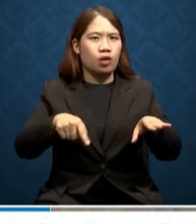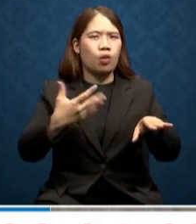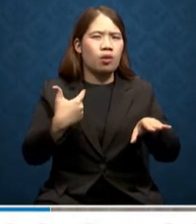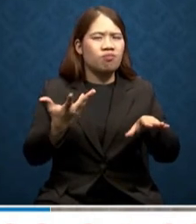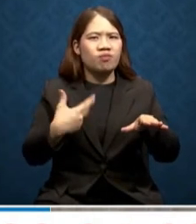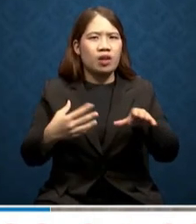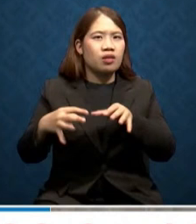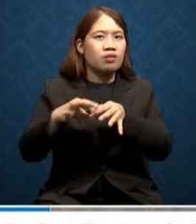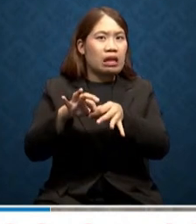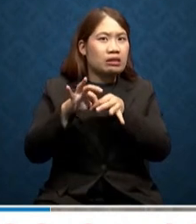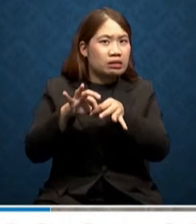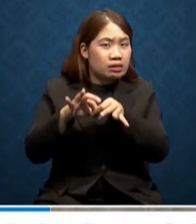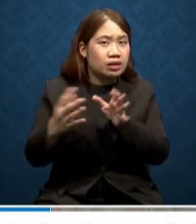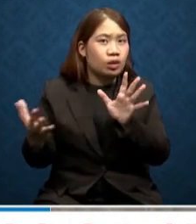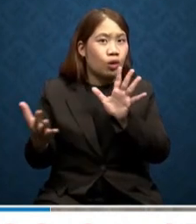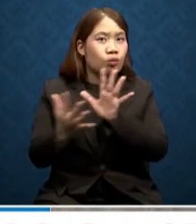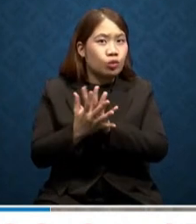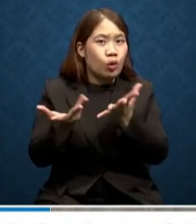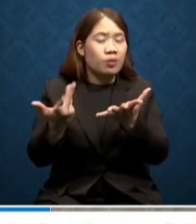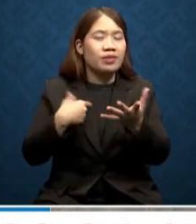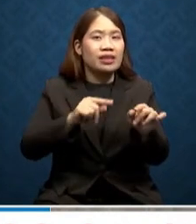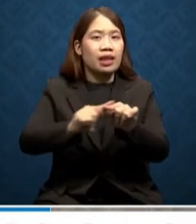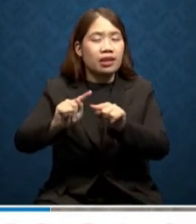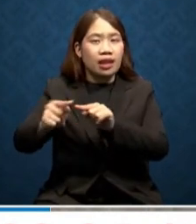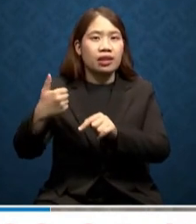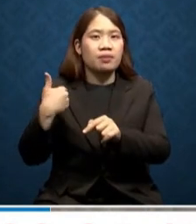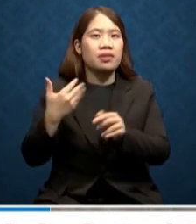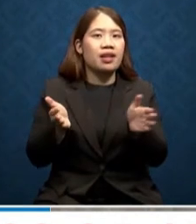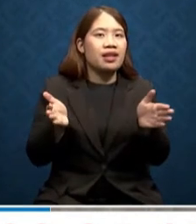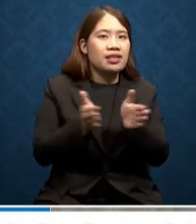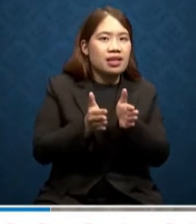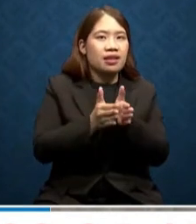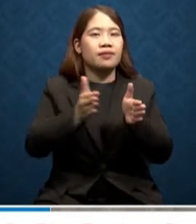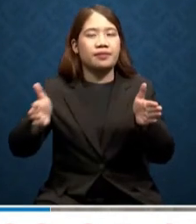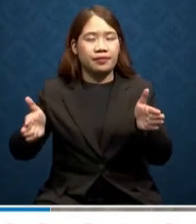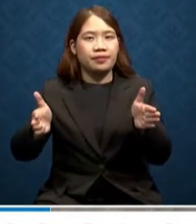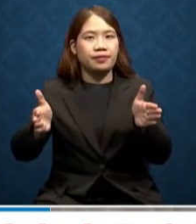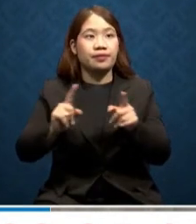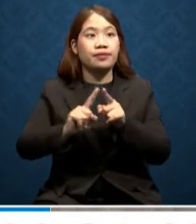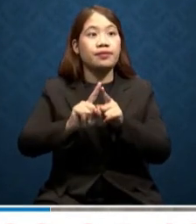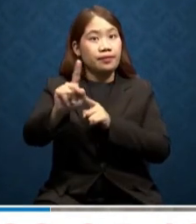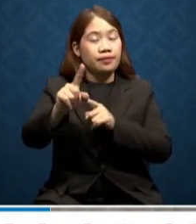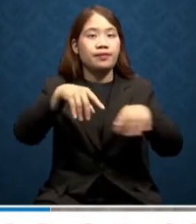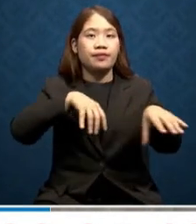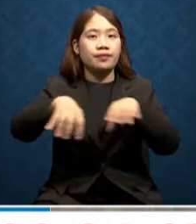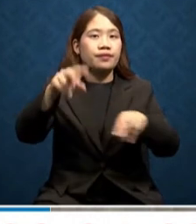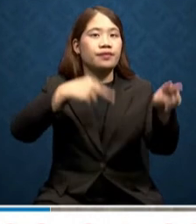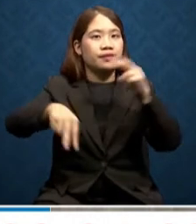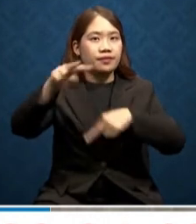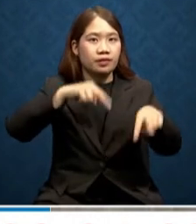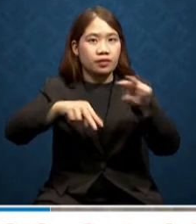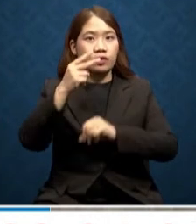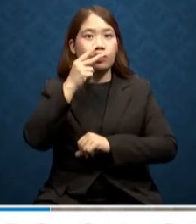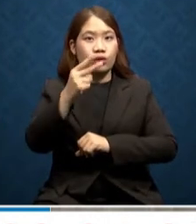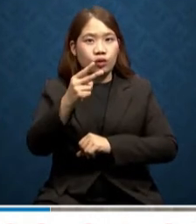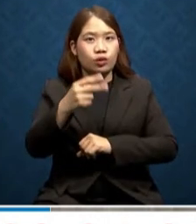การผูกขาดในกิจการโทรทัศน์มานาคมนะฮะทั้งระยะสั้นและระยะยาวนะครับ 1ดำเนินการตรวจสอบนะฮะกำหนด